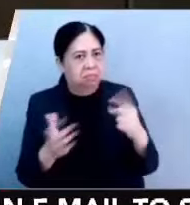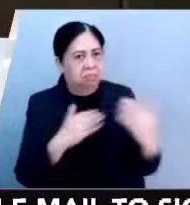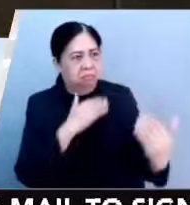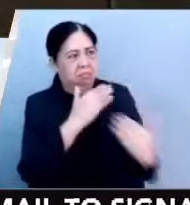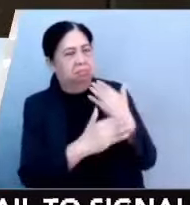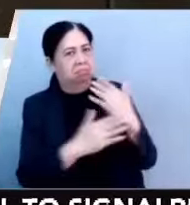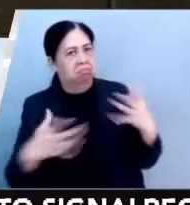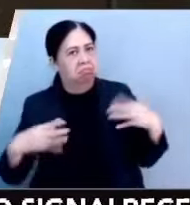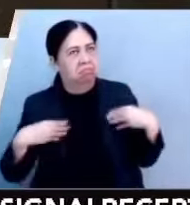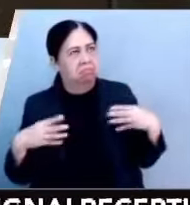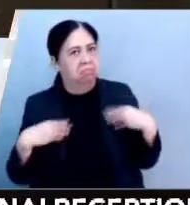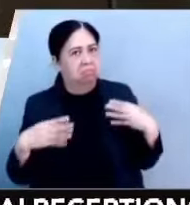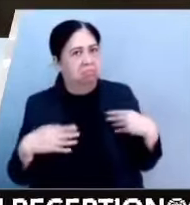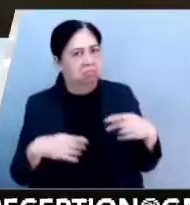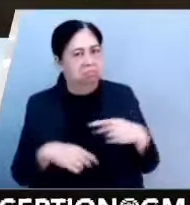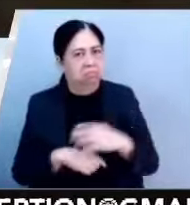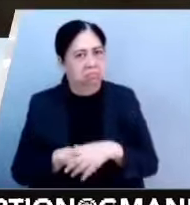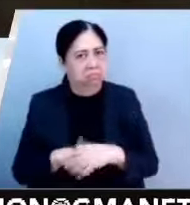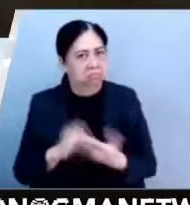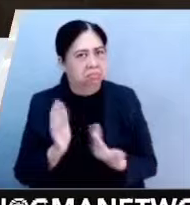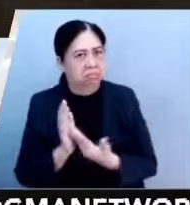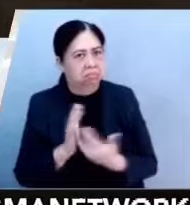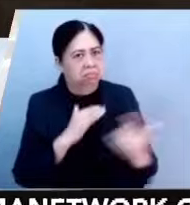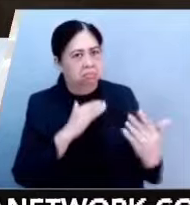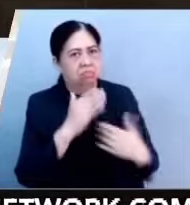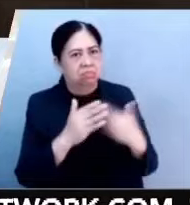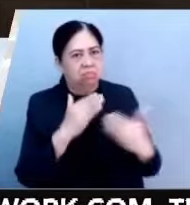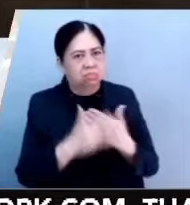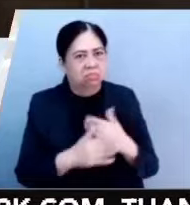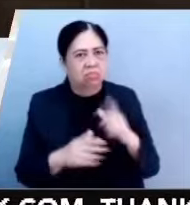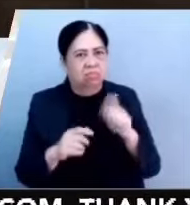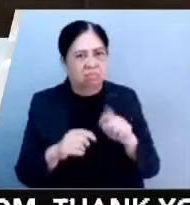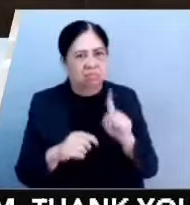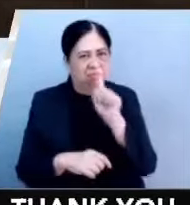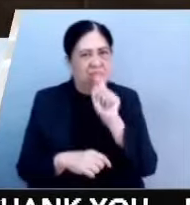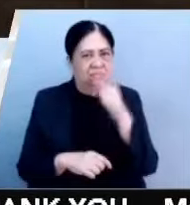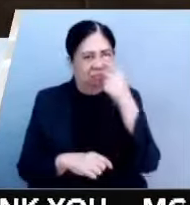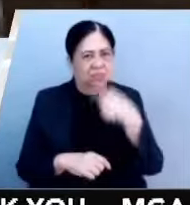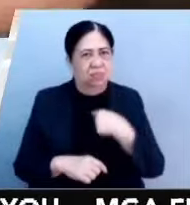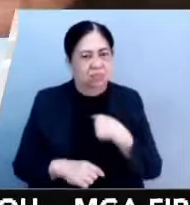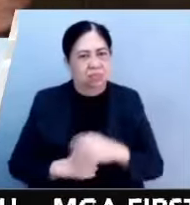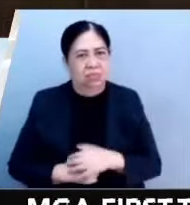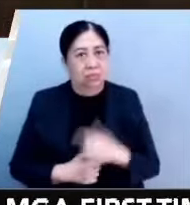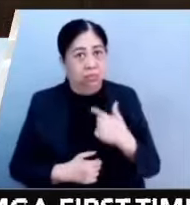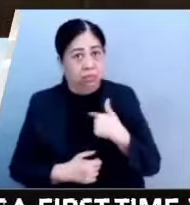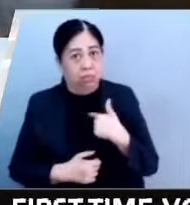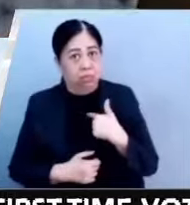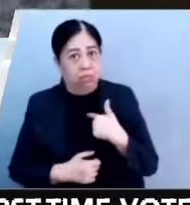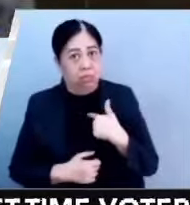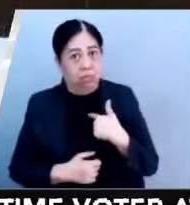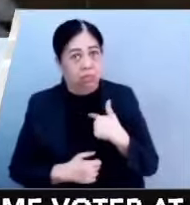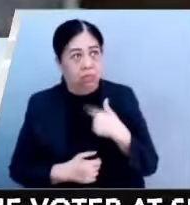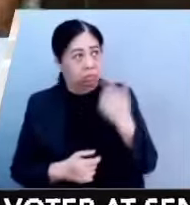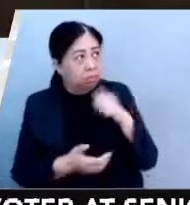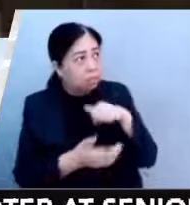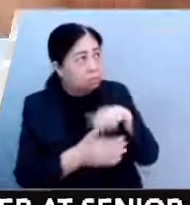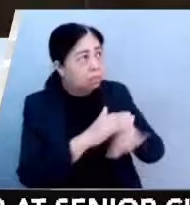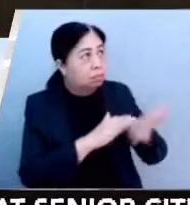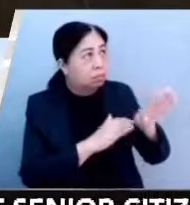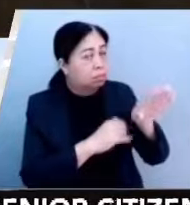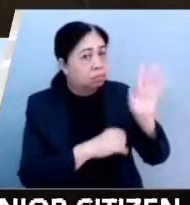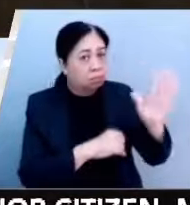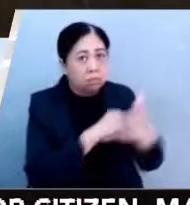nga ano katibayan niya makap yan ang big question para sa akin tayo hindi tayo makok sa